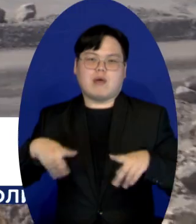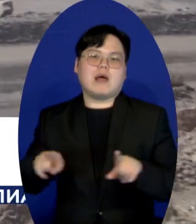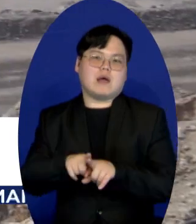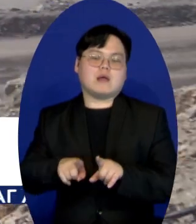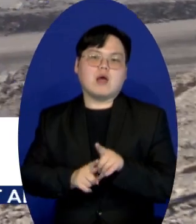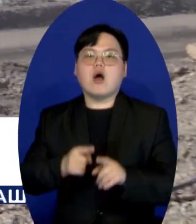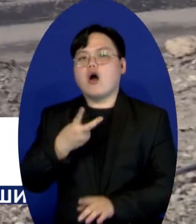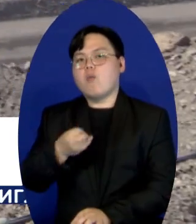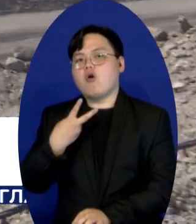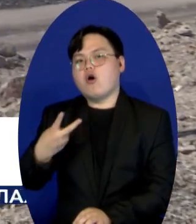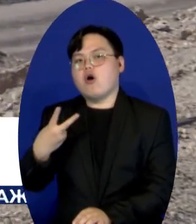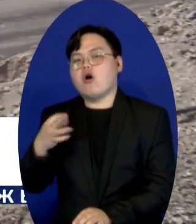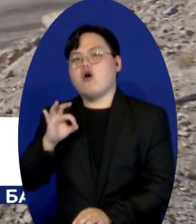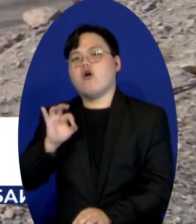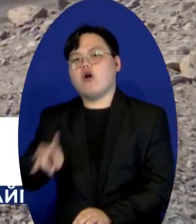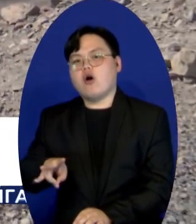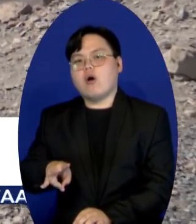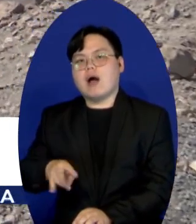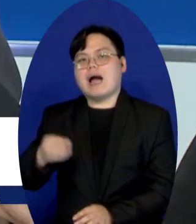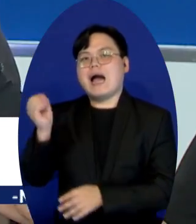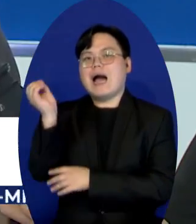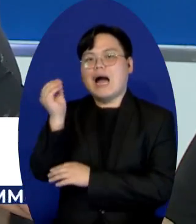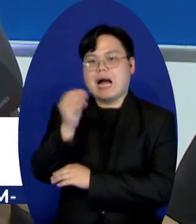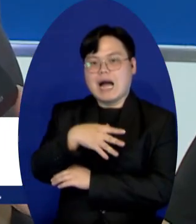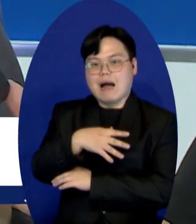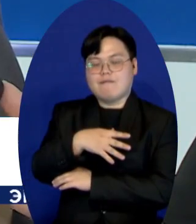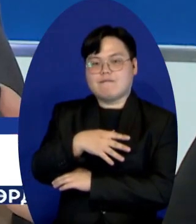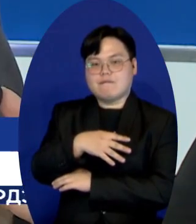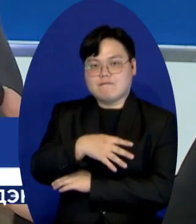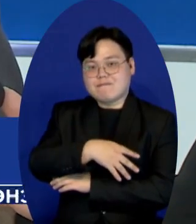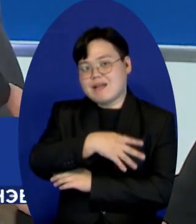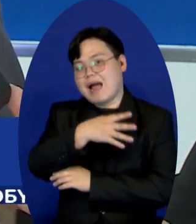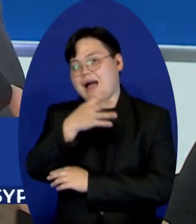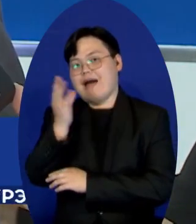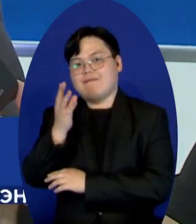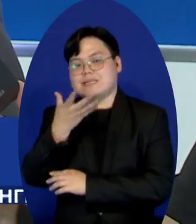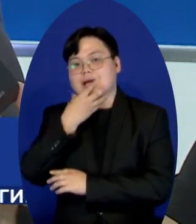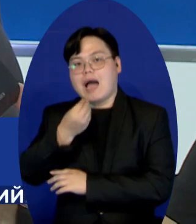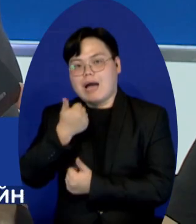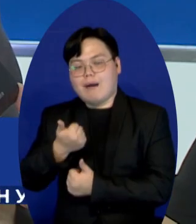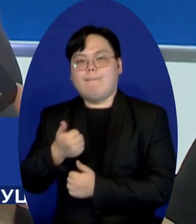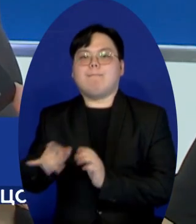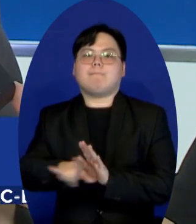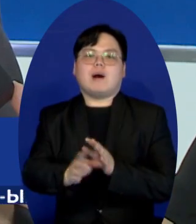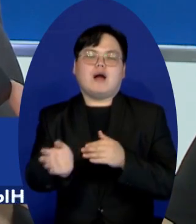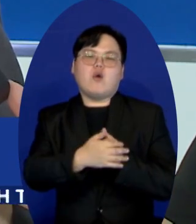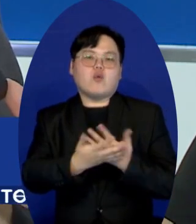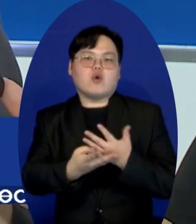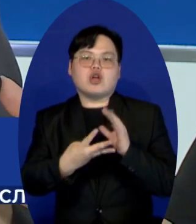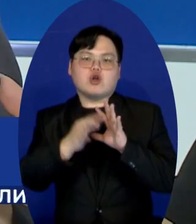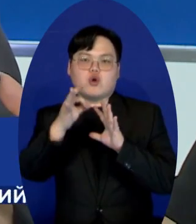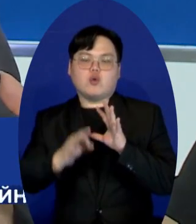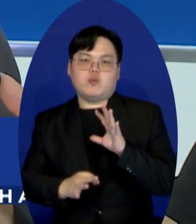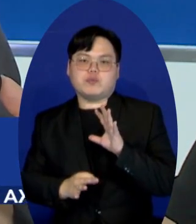За энэ оны үед бол ерөөхдөө хаваржилт харьцангуй одоо сайн байсан учраас мал хорогдол бол 90% буюу бараг 2